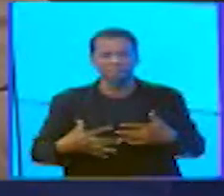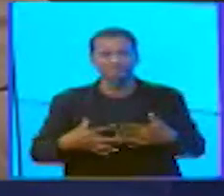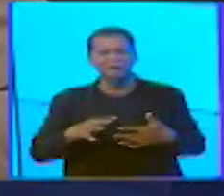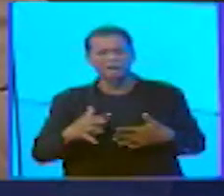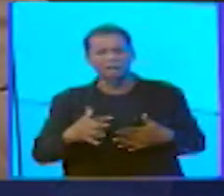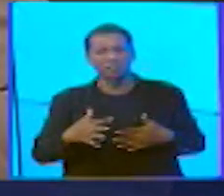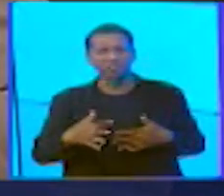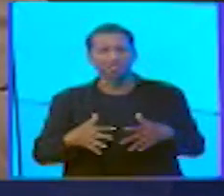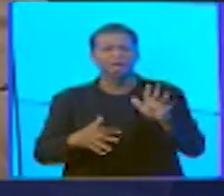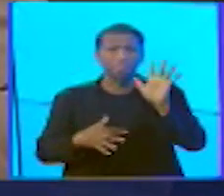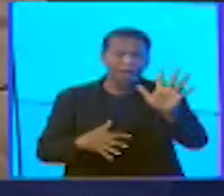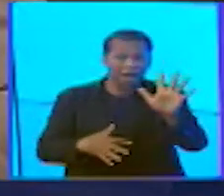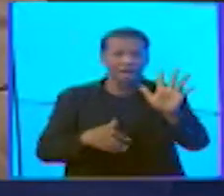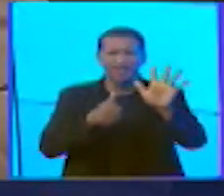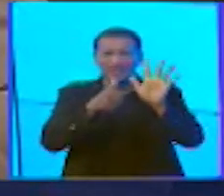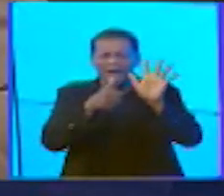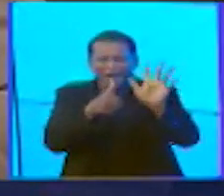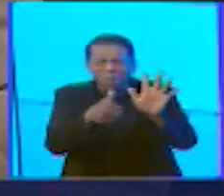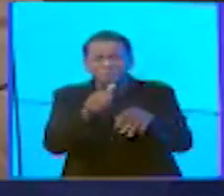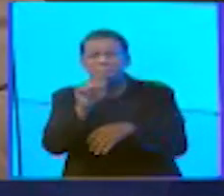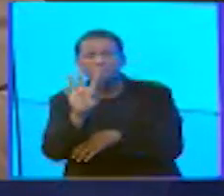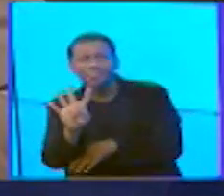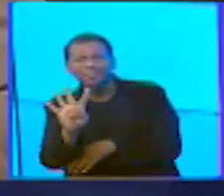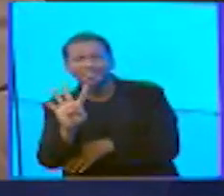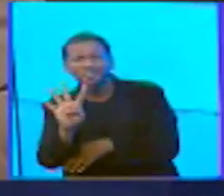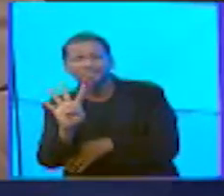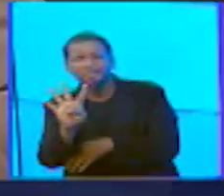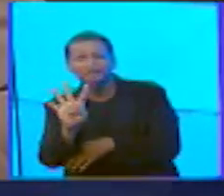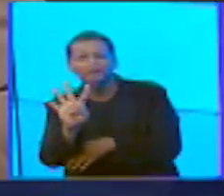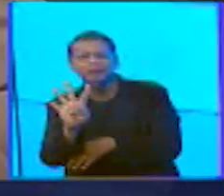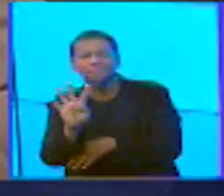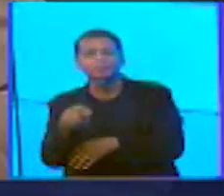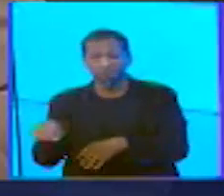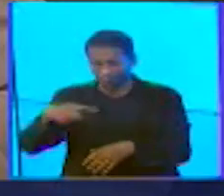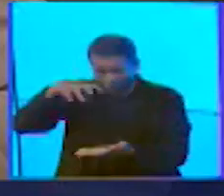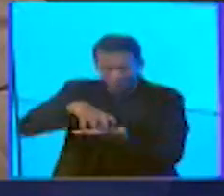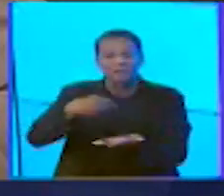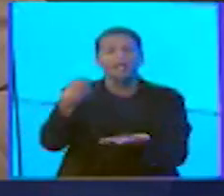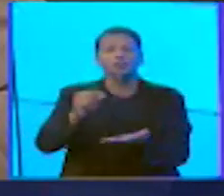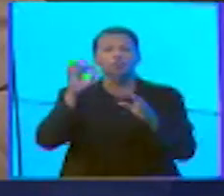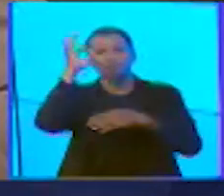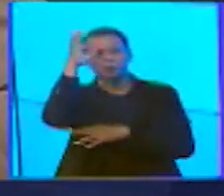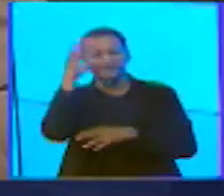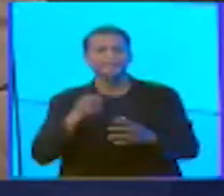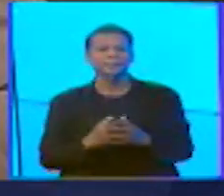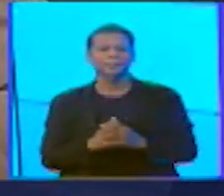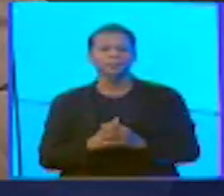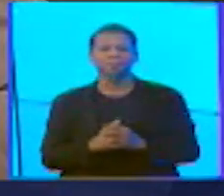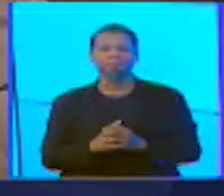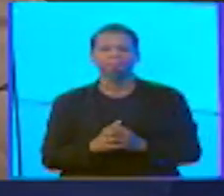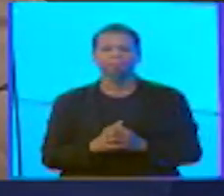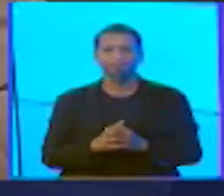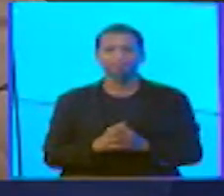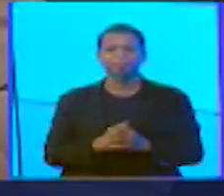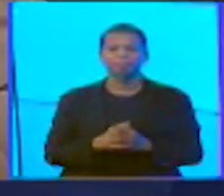564 Hai kemudian Polres Jakarta Timur itu ada 125 Jakarta